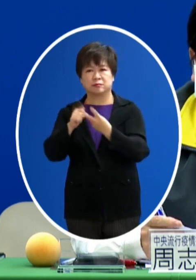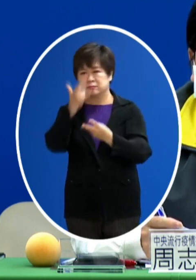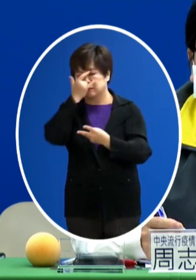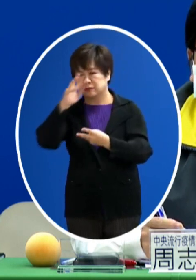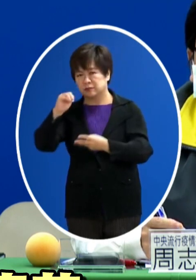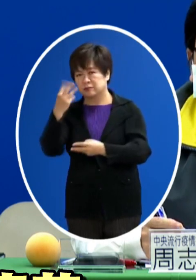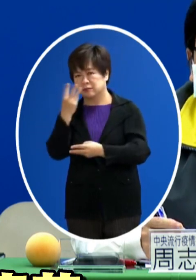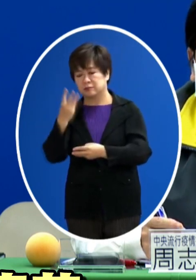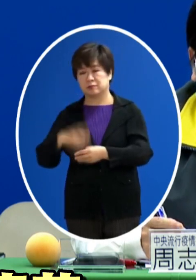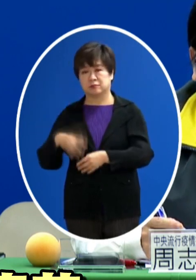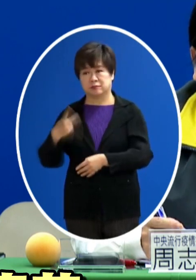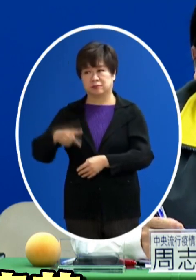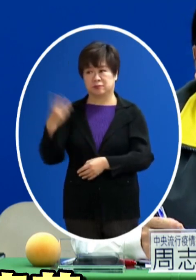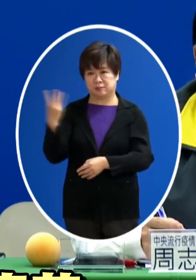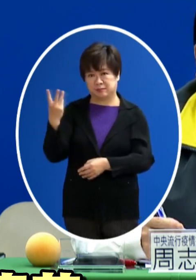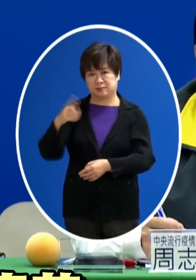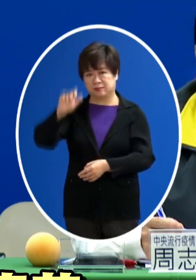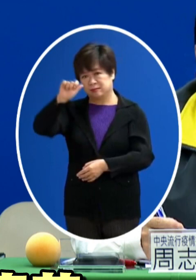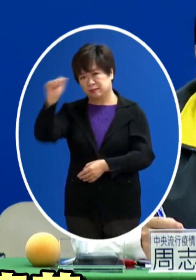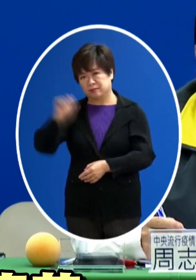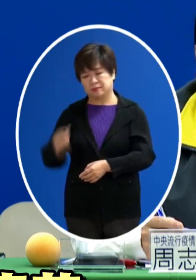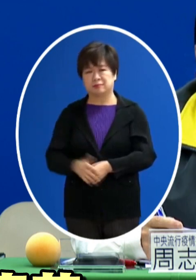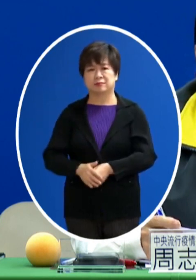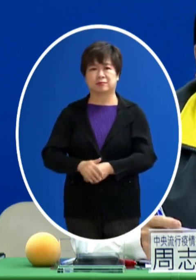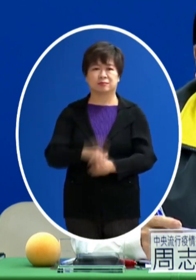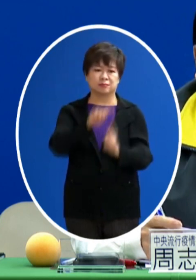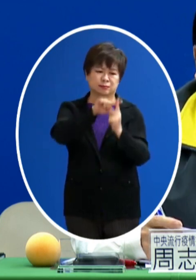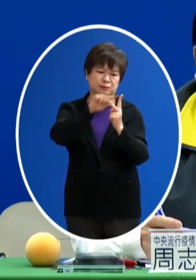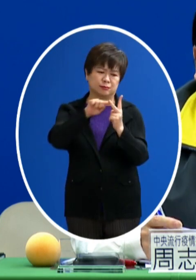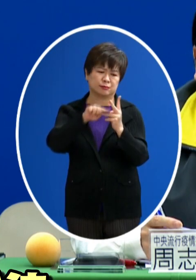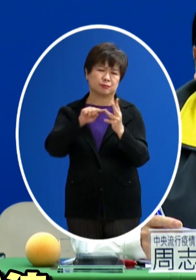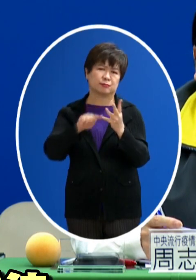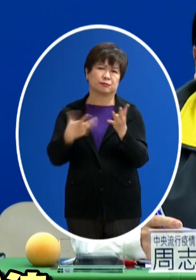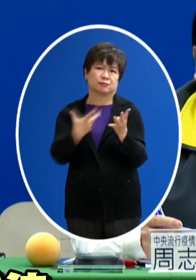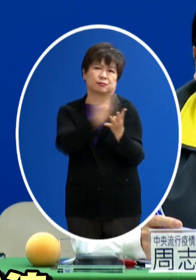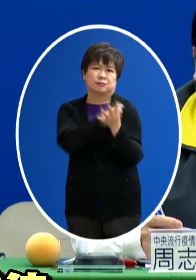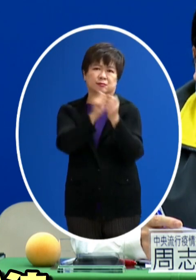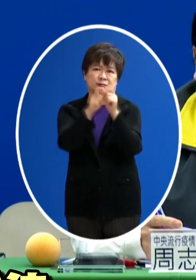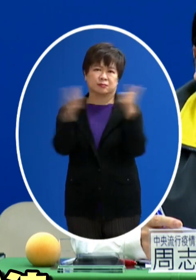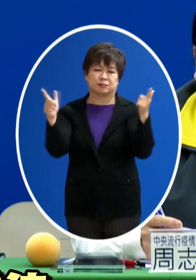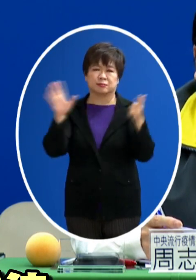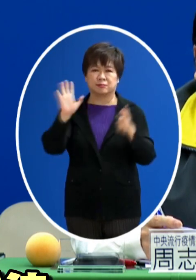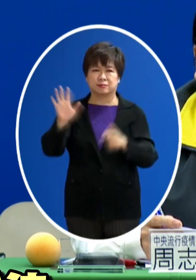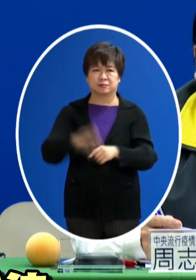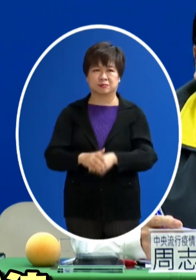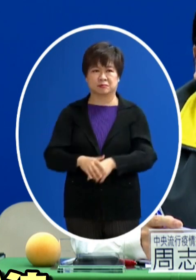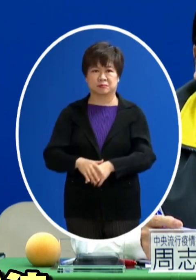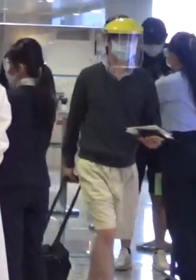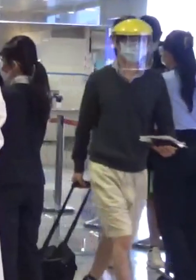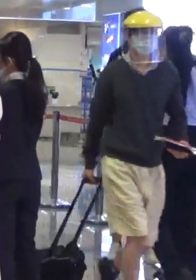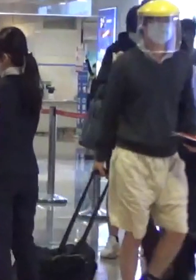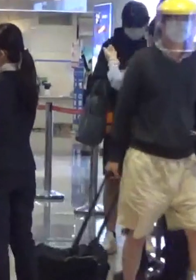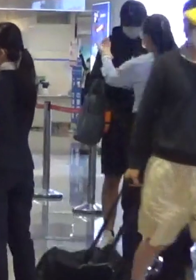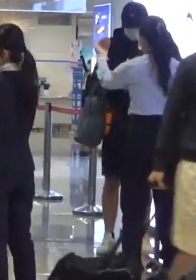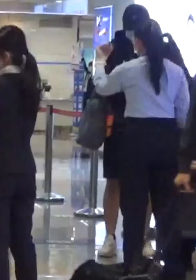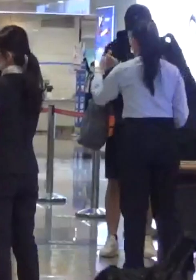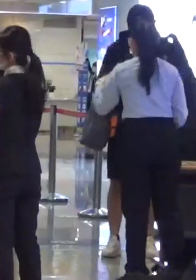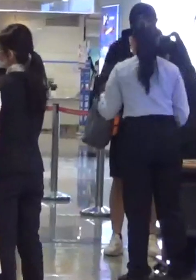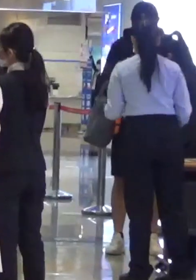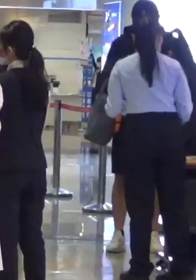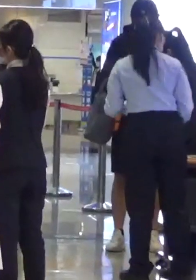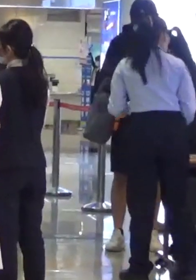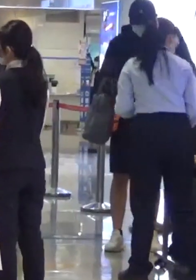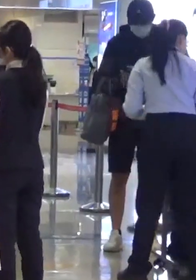例是 AZ， 所以整个各种的厂牌的疫苗其实都有可能会出现突破性的感染。